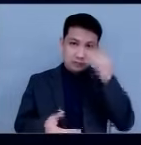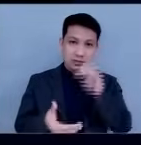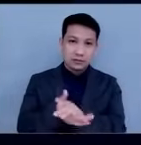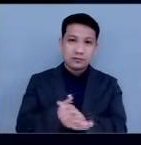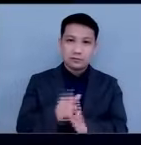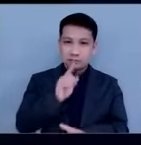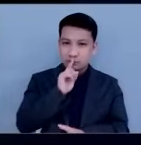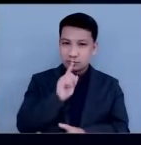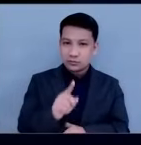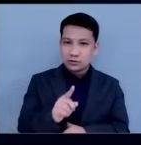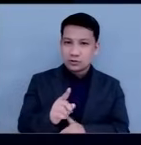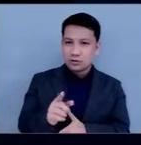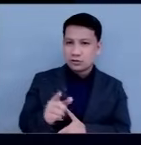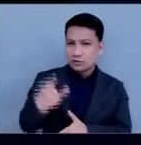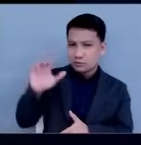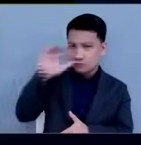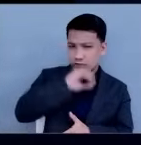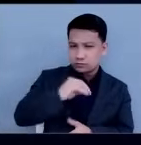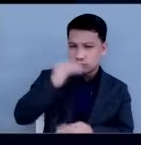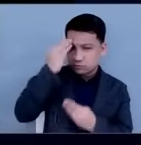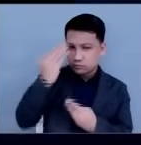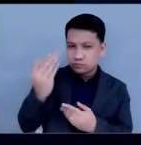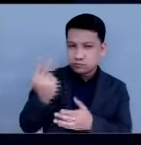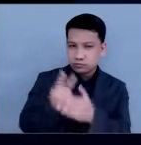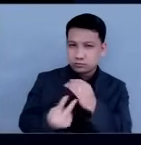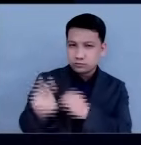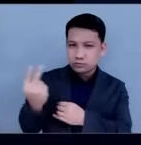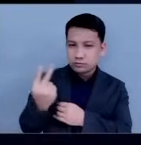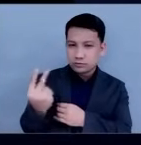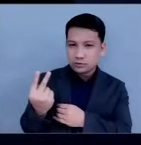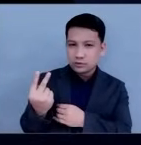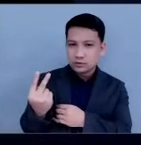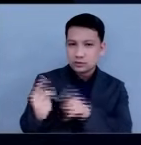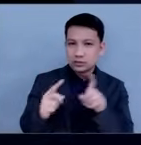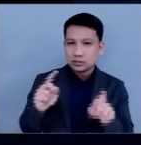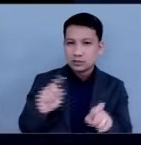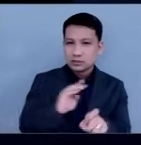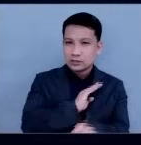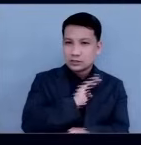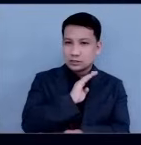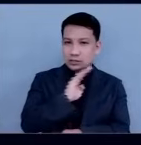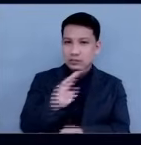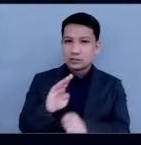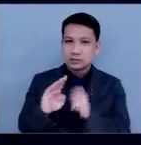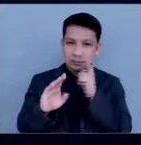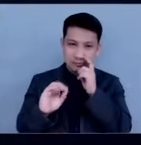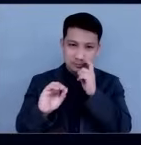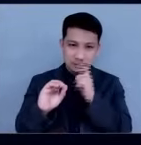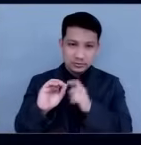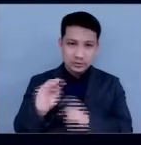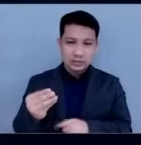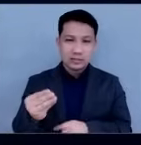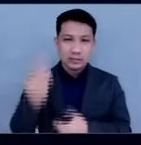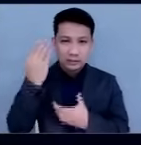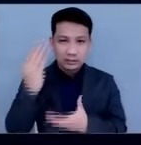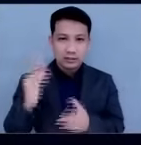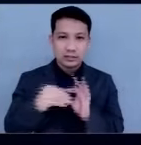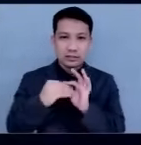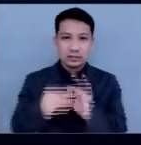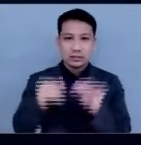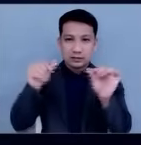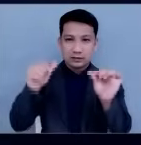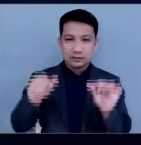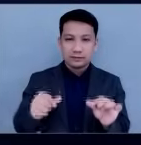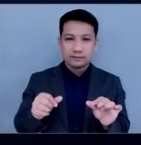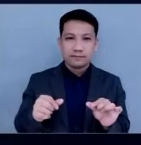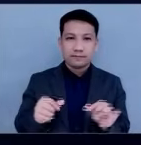netizens tuloy ang nagtataka kung anong meron sa kanila. Ang tapang ni Bom! Kasunod niyan, muling nag-post si Bom ng kanyang